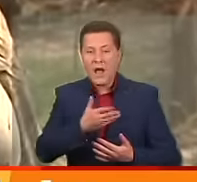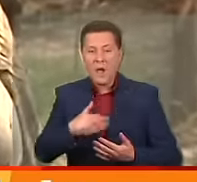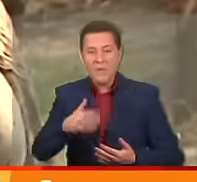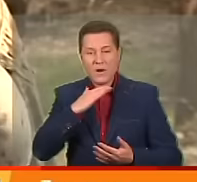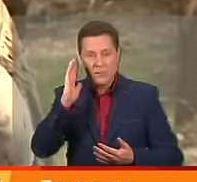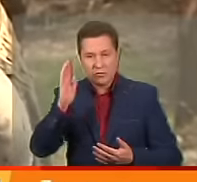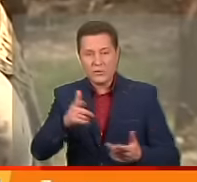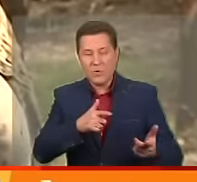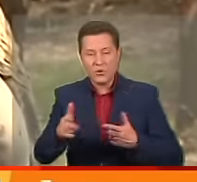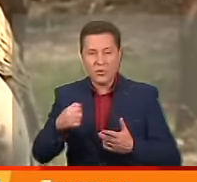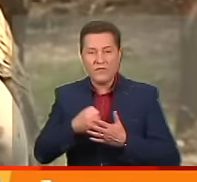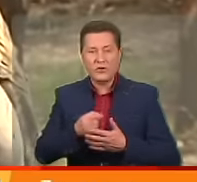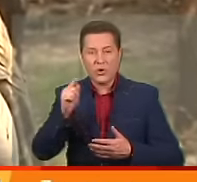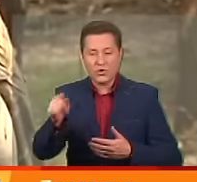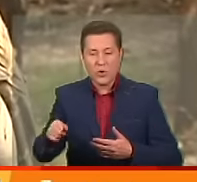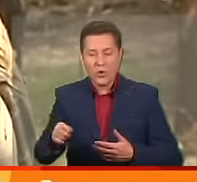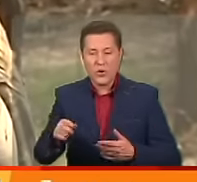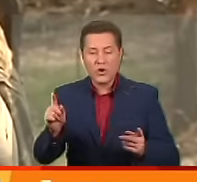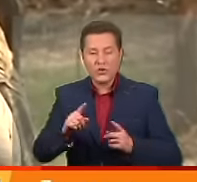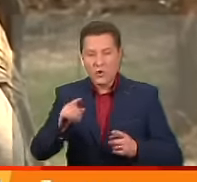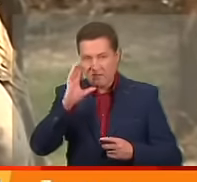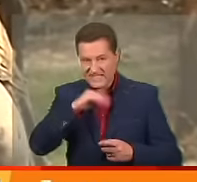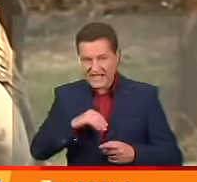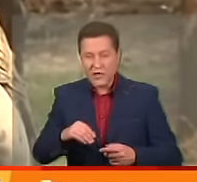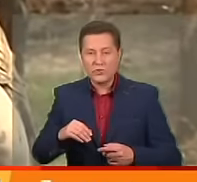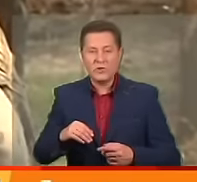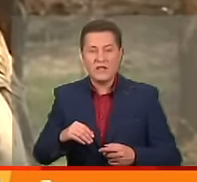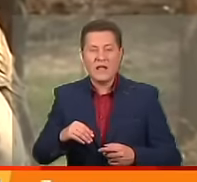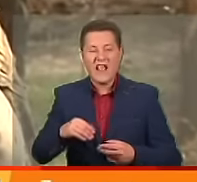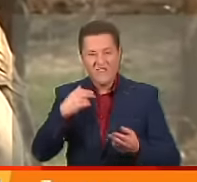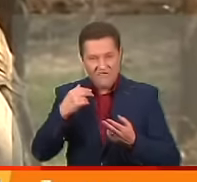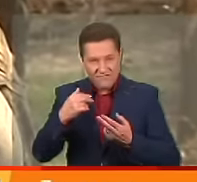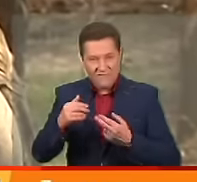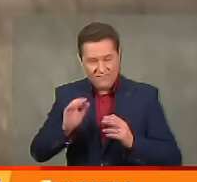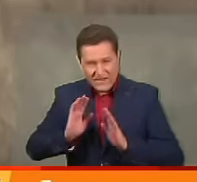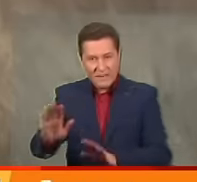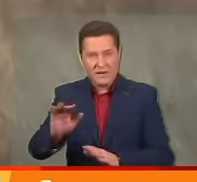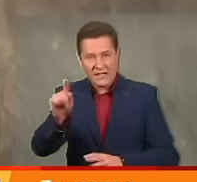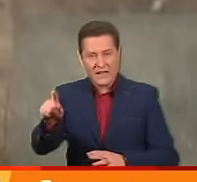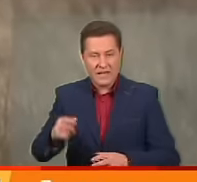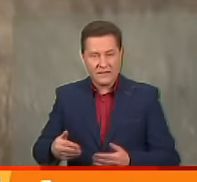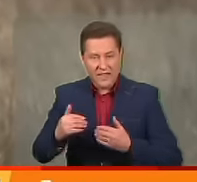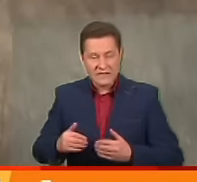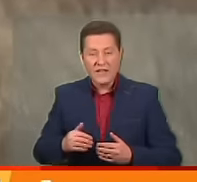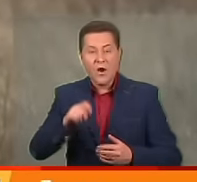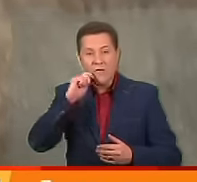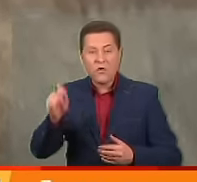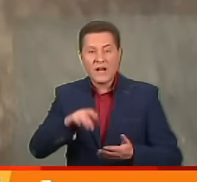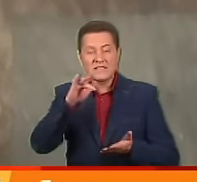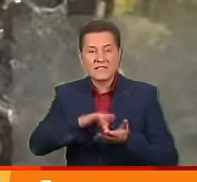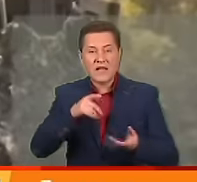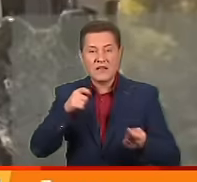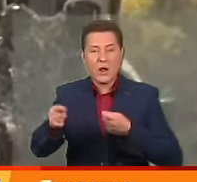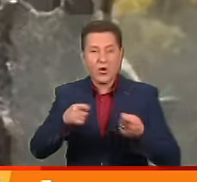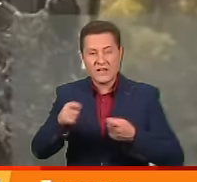на відстані 1 кілометр, так що, я думаю, встигнемо. Тобто, якщо що, відб'єте їх назад, так? Звісно. В українському центрі контролю і координації